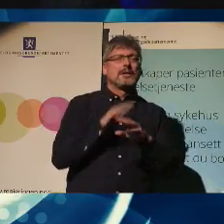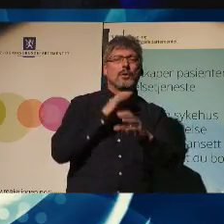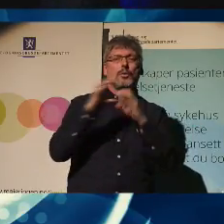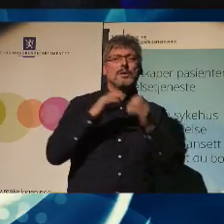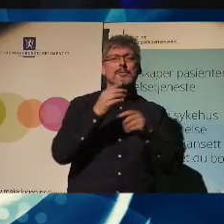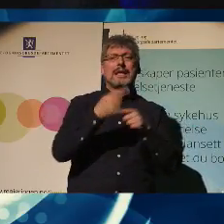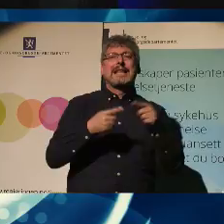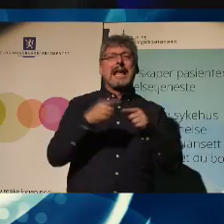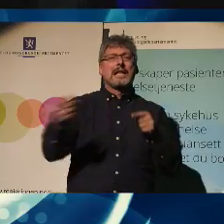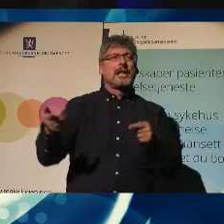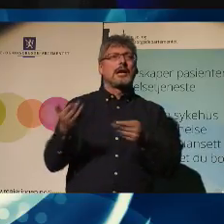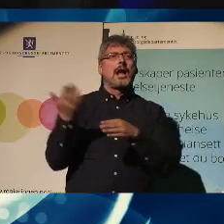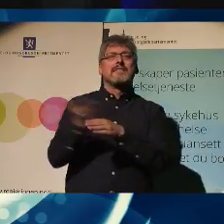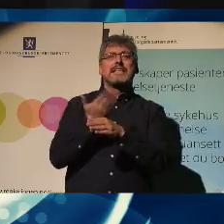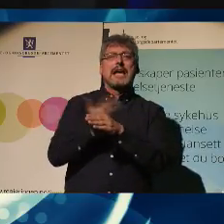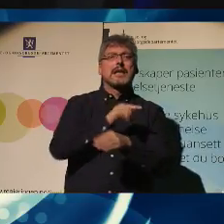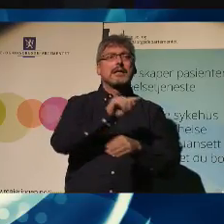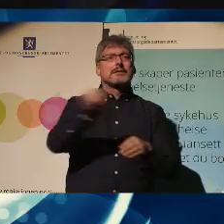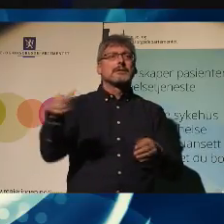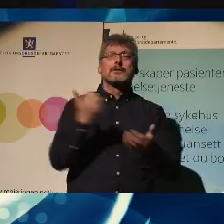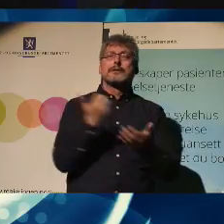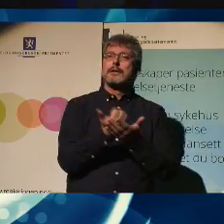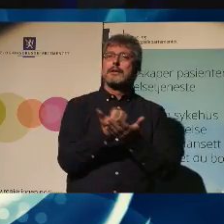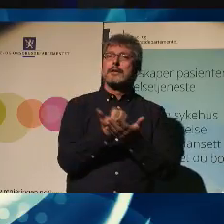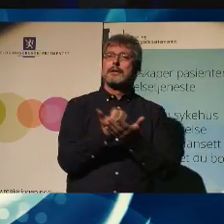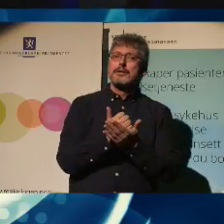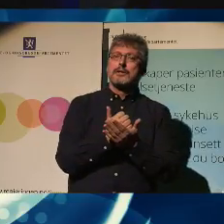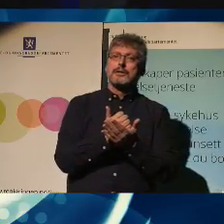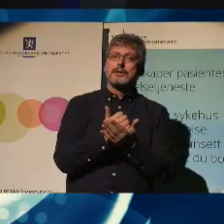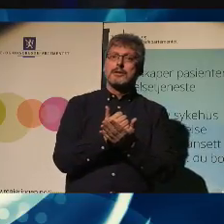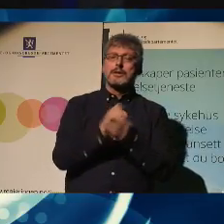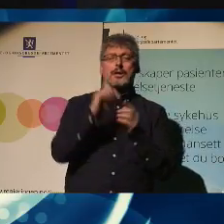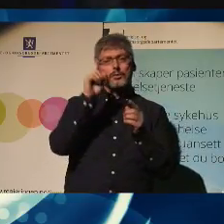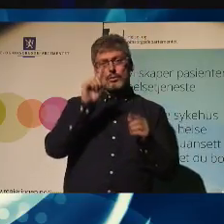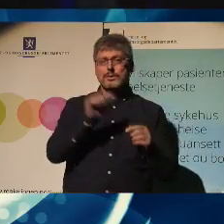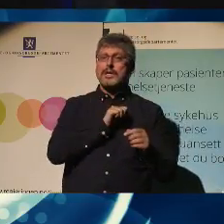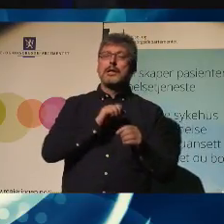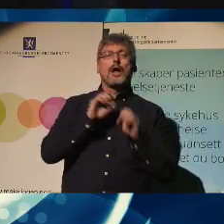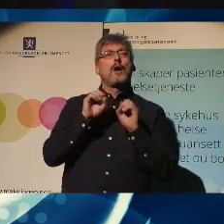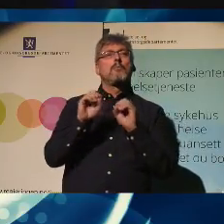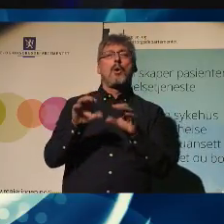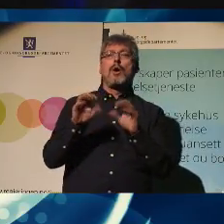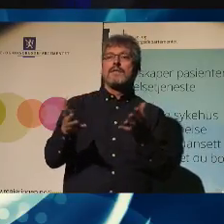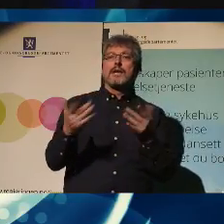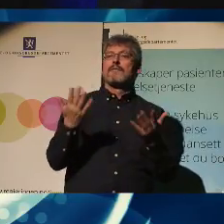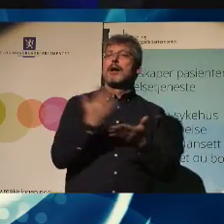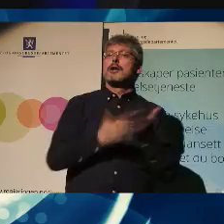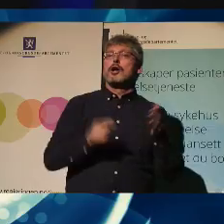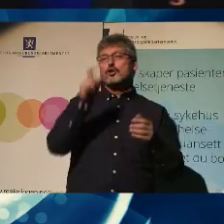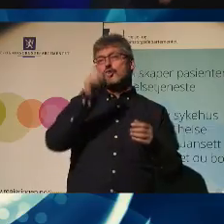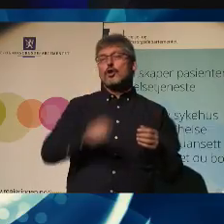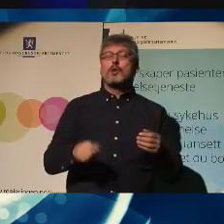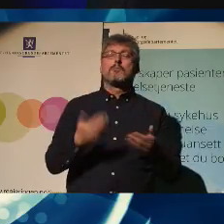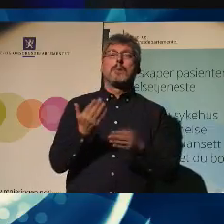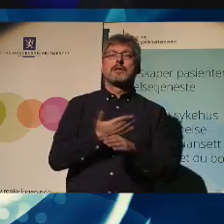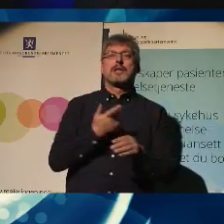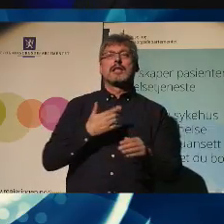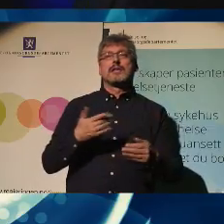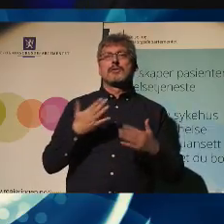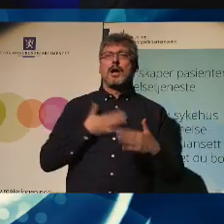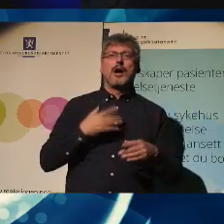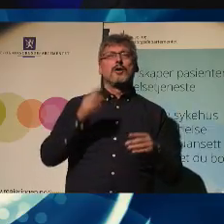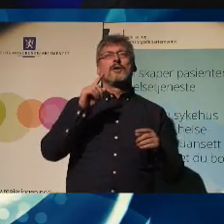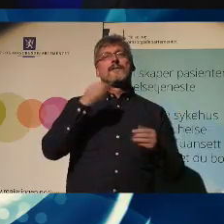tjenesten. Kanskje det sånn at du kan påvirke hva slags type tjenester du skal ha. La oss si at du har vært hos fastlegen, vet at du skal